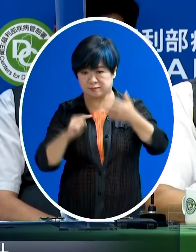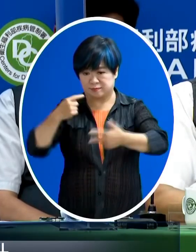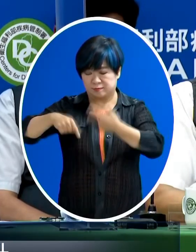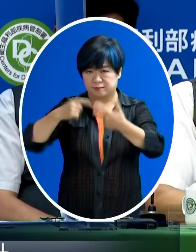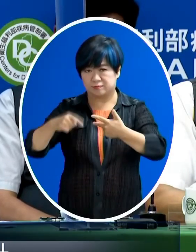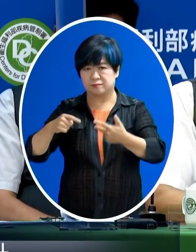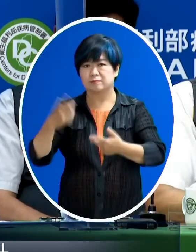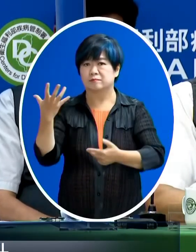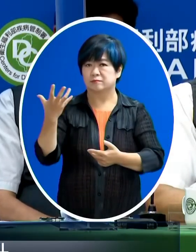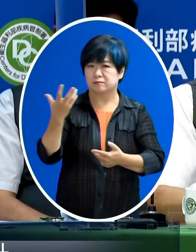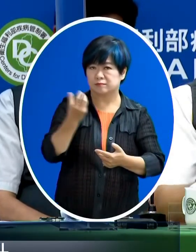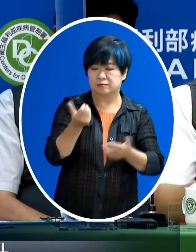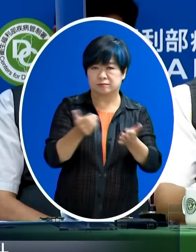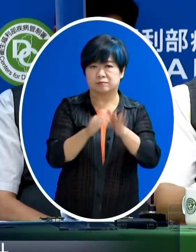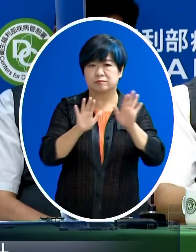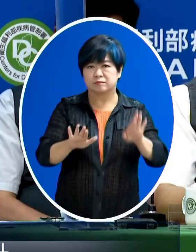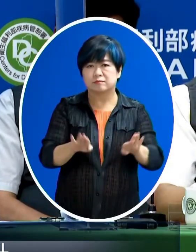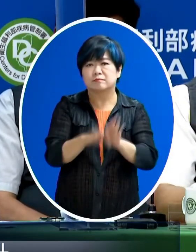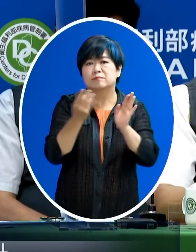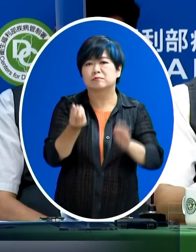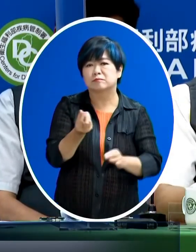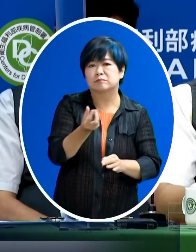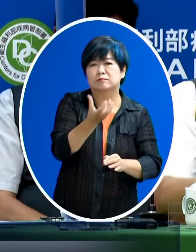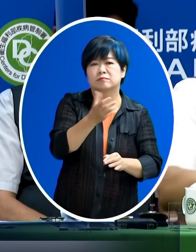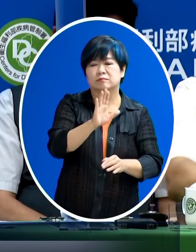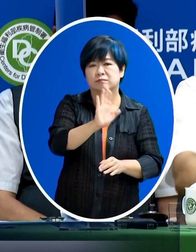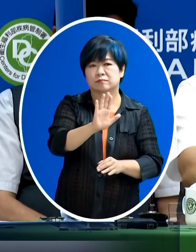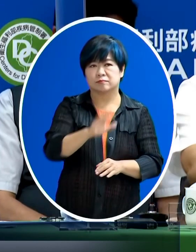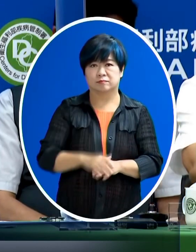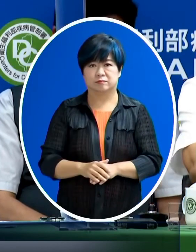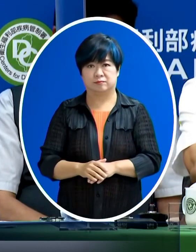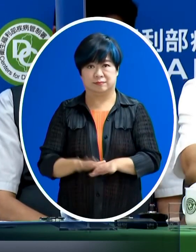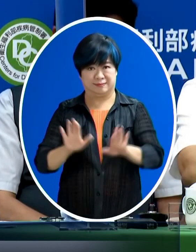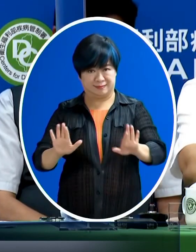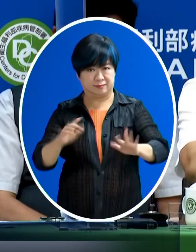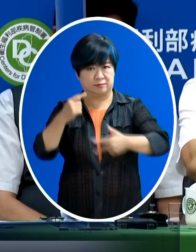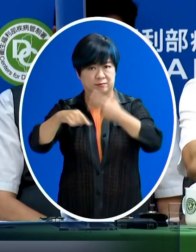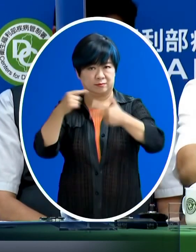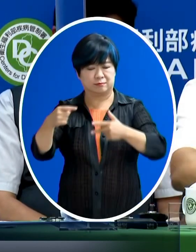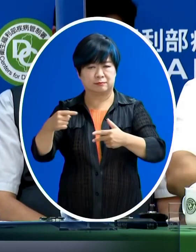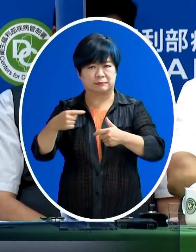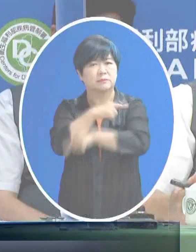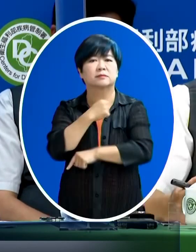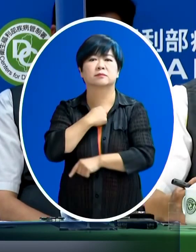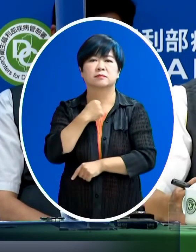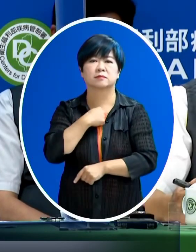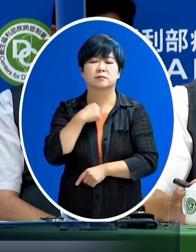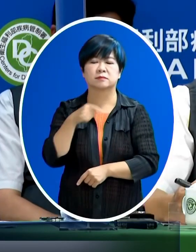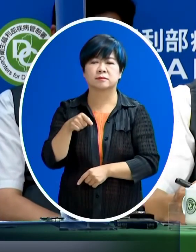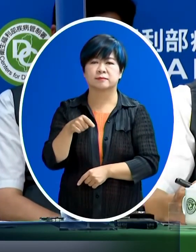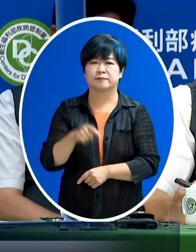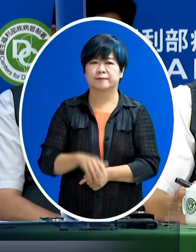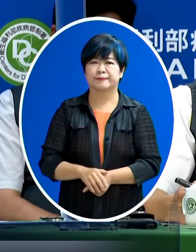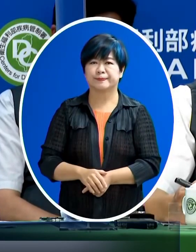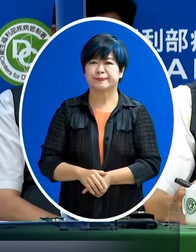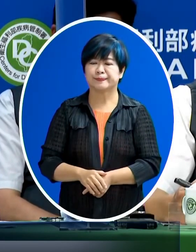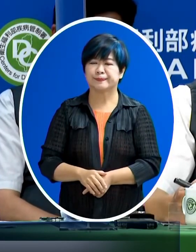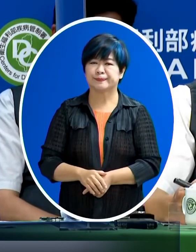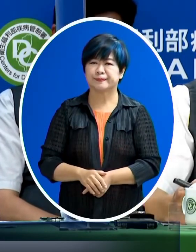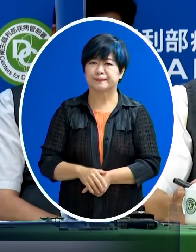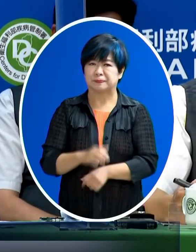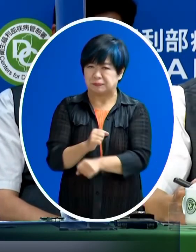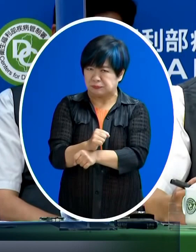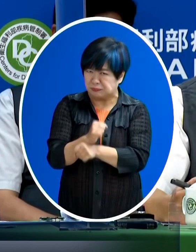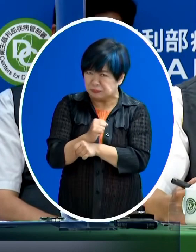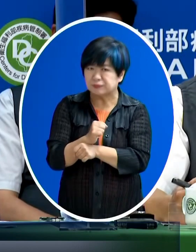到了这一周我开始上升，这一周是第一次有开始上升的情形，增加了2.9%。